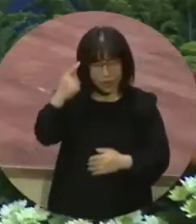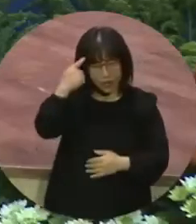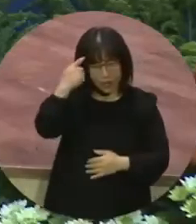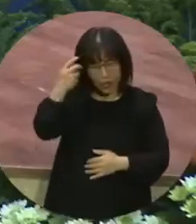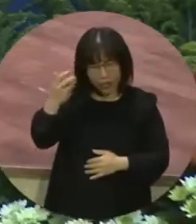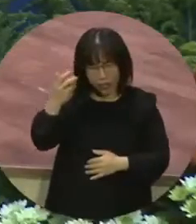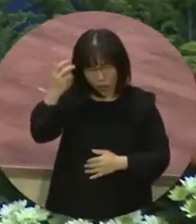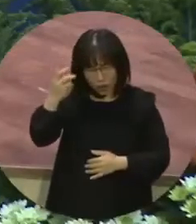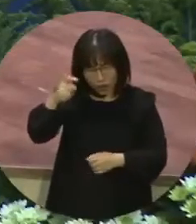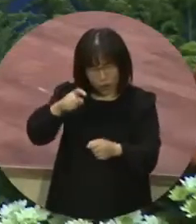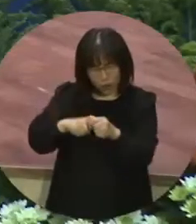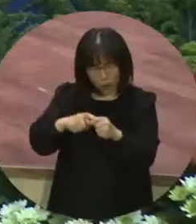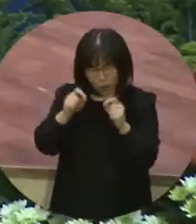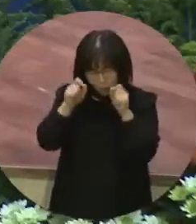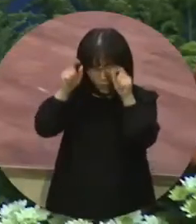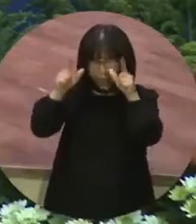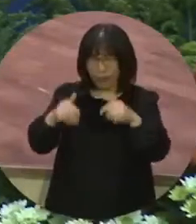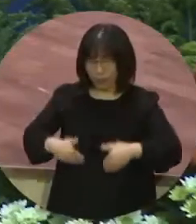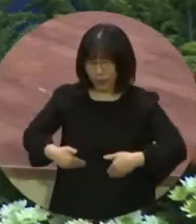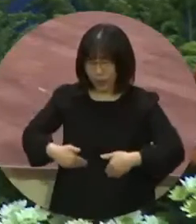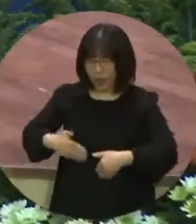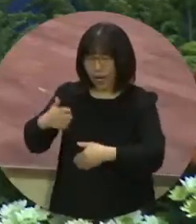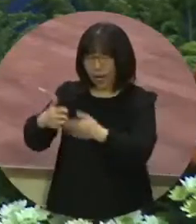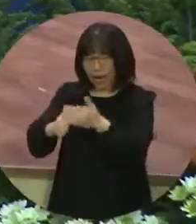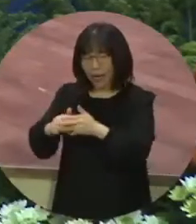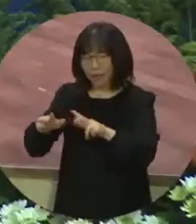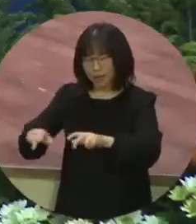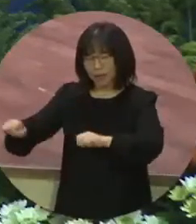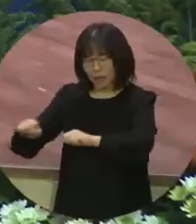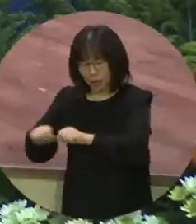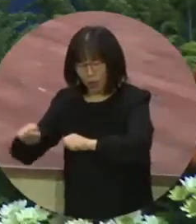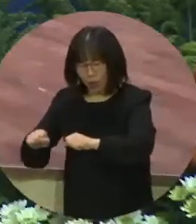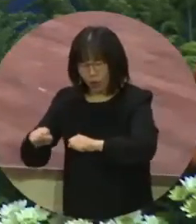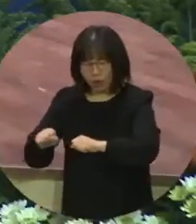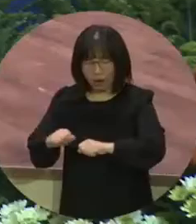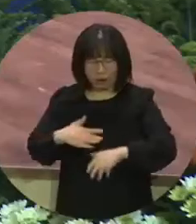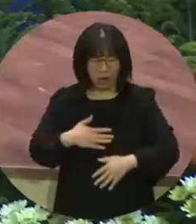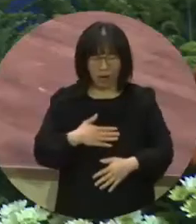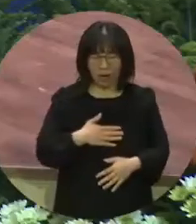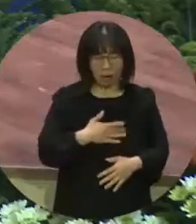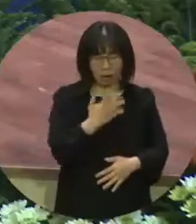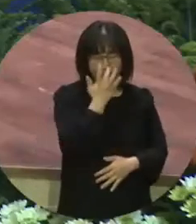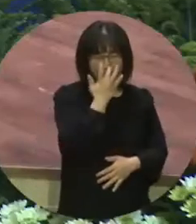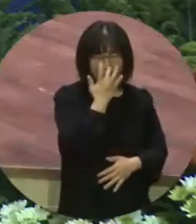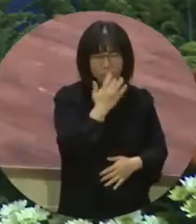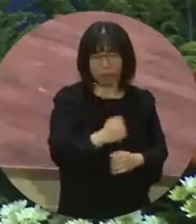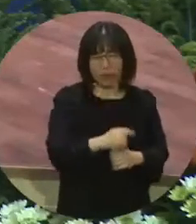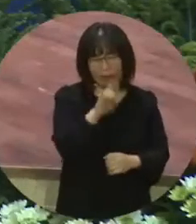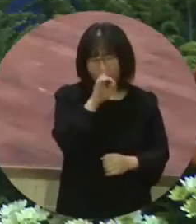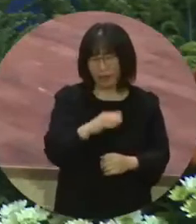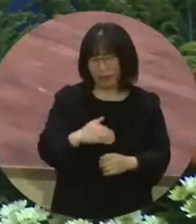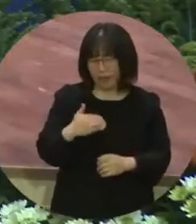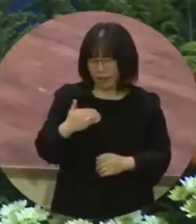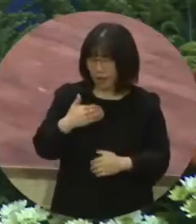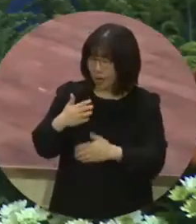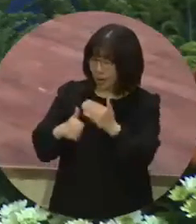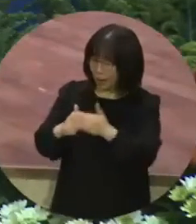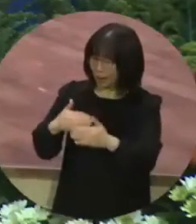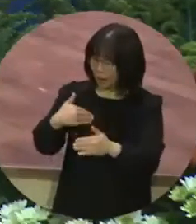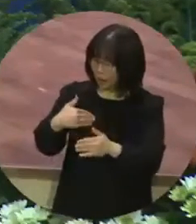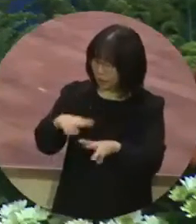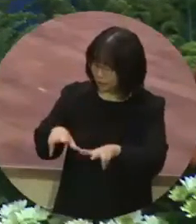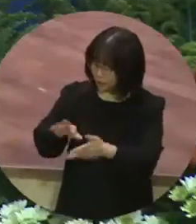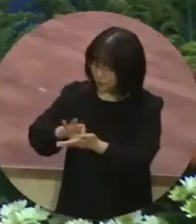말귀를 못해가 영적으로 못해 하나님 하고 있는데도 몰라 자기는. 하나님은 자기를 사용하고 있는데도 그걸 자기는 못